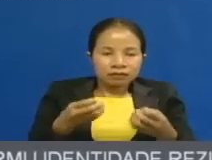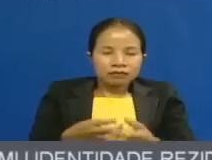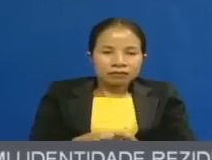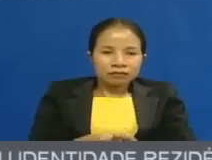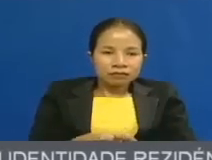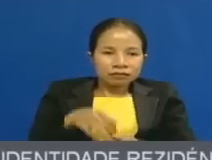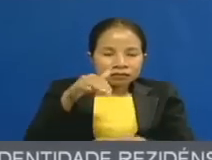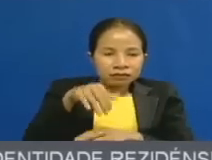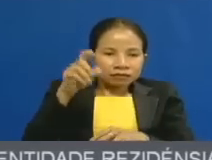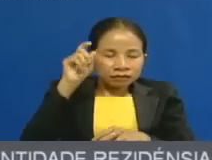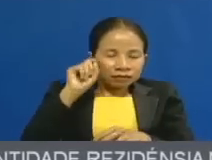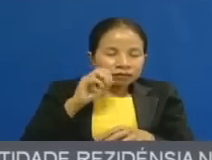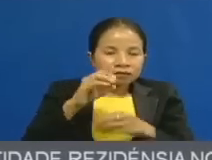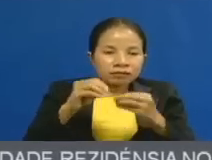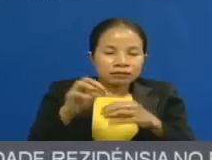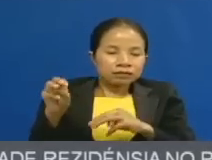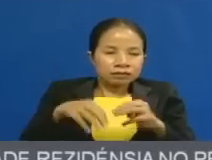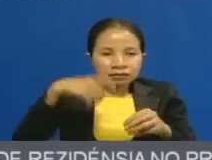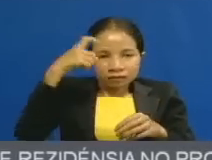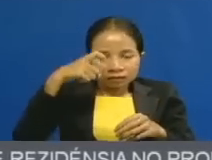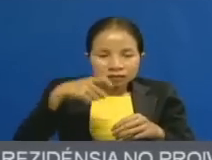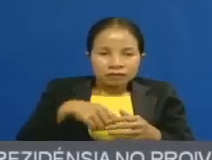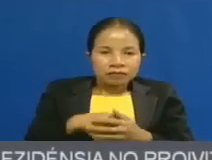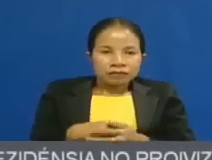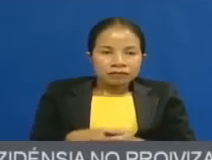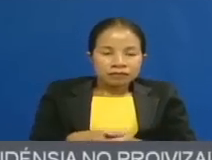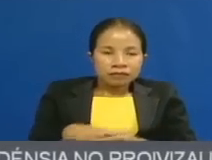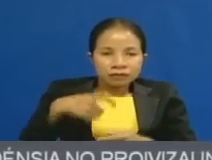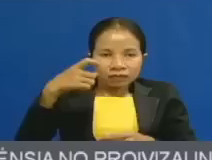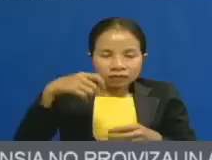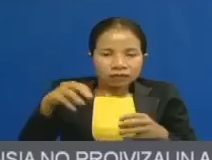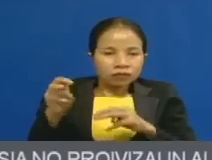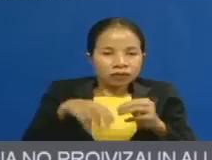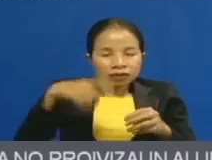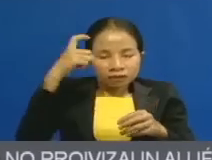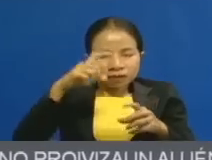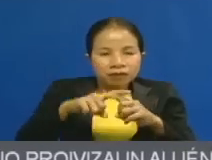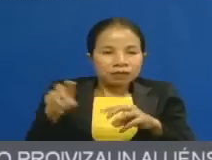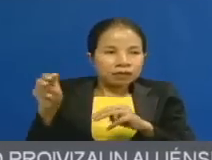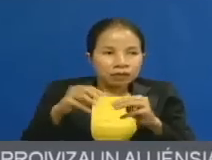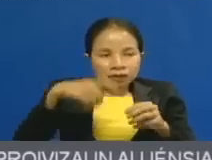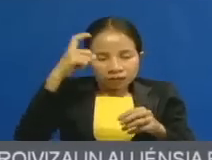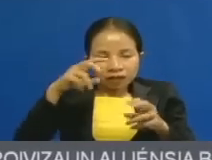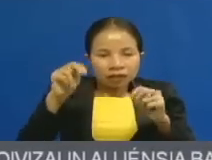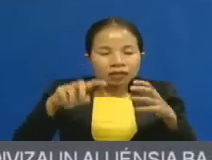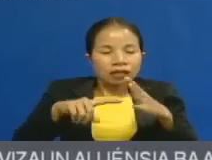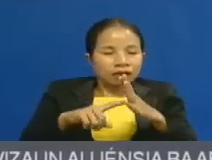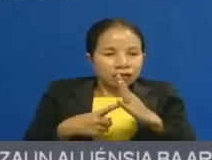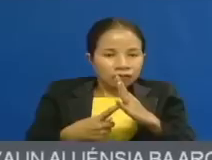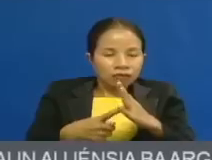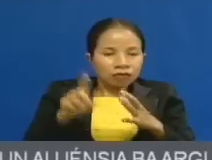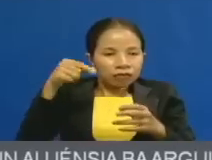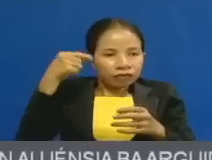membuat sana nuzman kodi kono ba mudança de mentalidade se mudança de mentalidade hau concorda mai be mudança de mentalidade mo sting hau ho